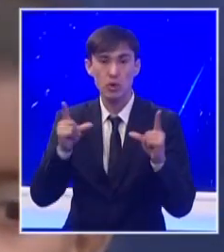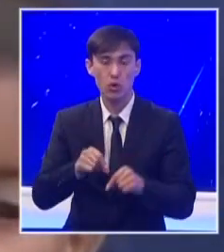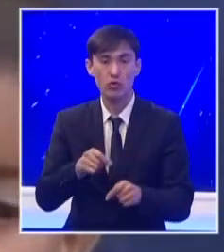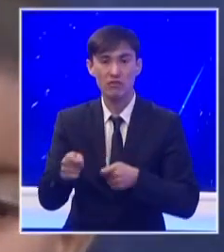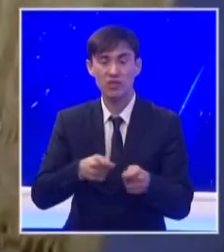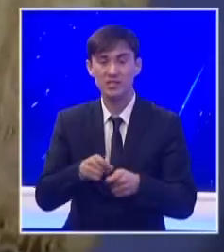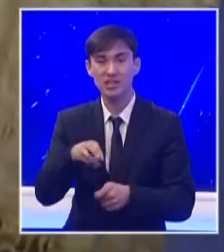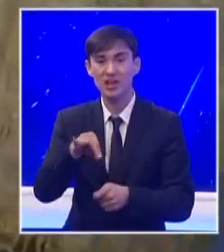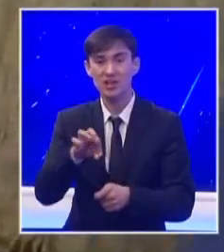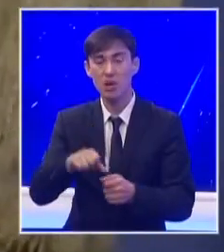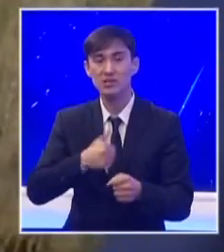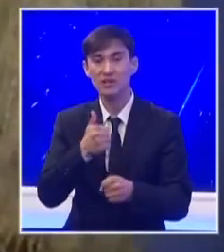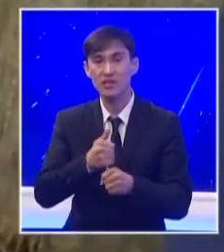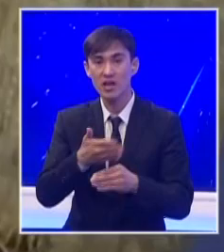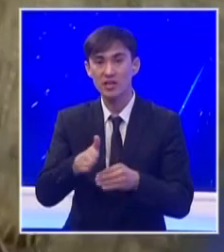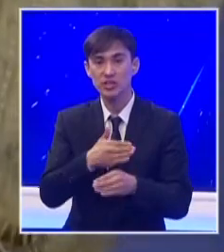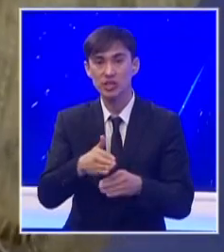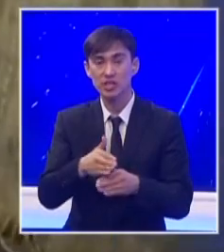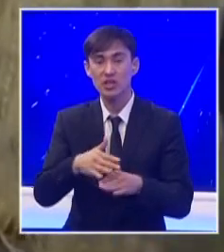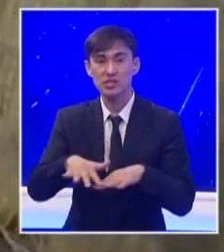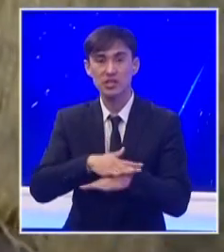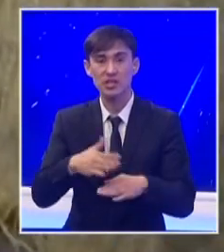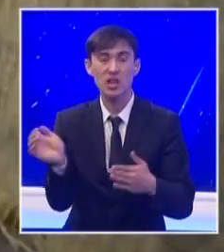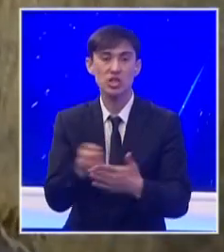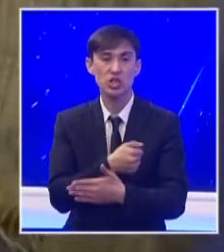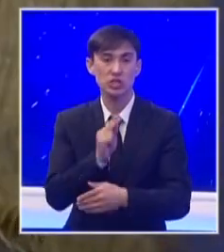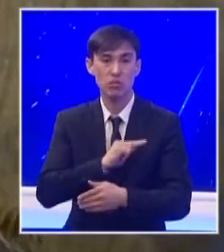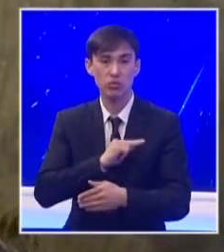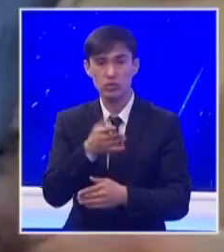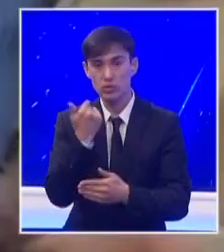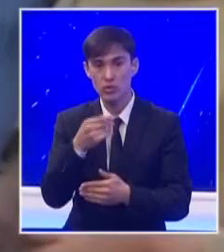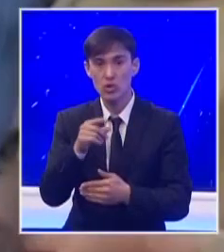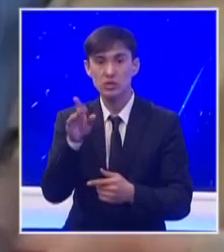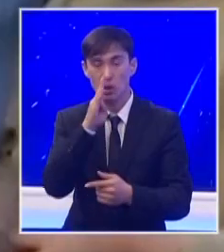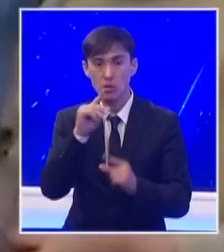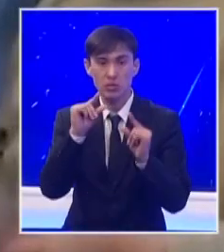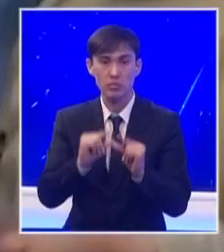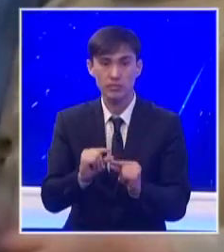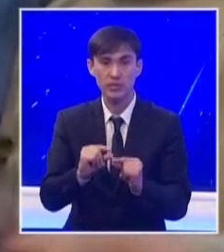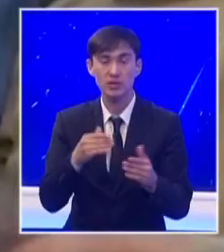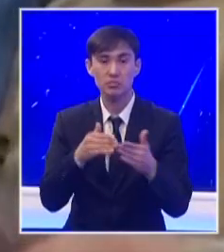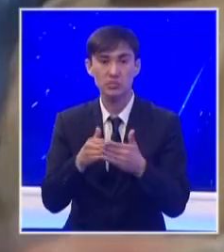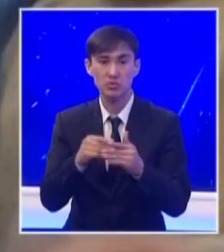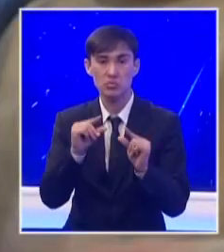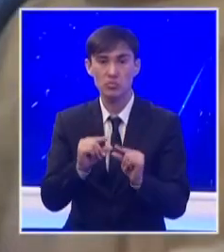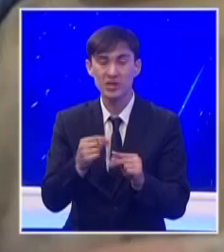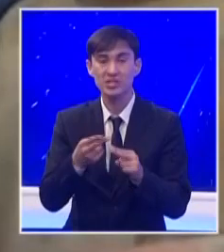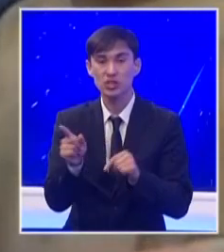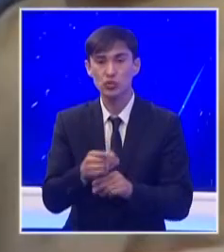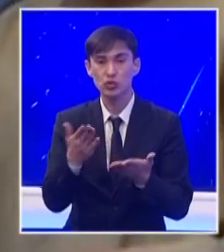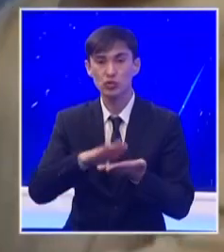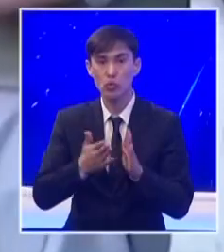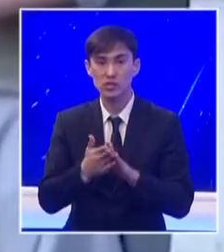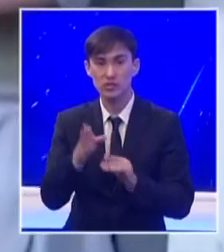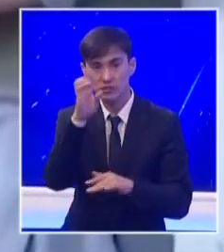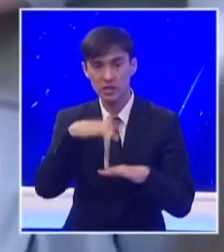талибов основная часть населения лишилась своей работы, а заработная плата была понижена до критического минимума. Из-за текущей ситуации